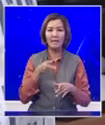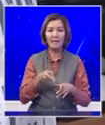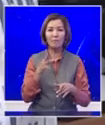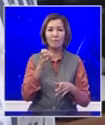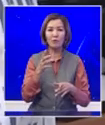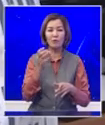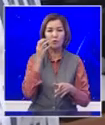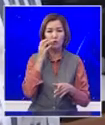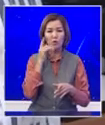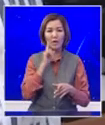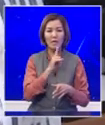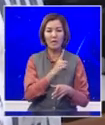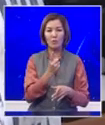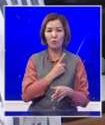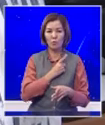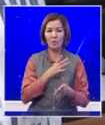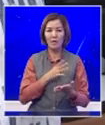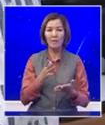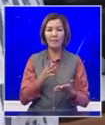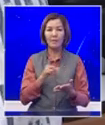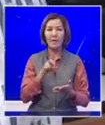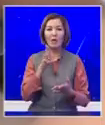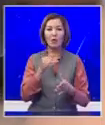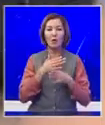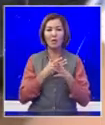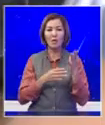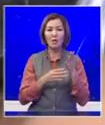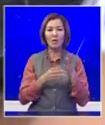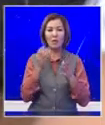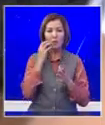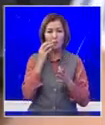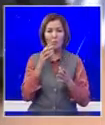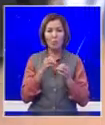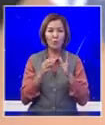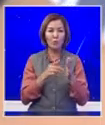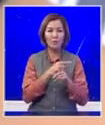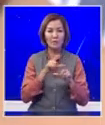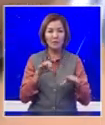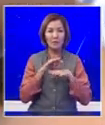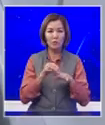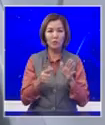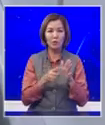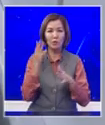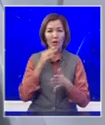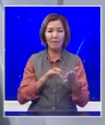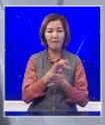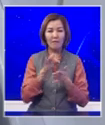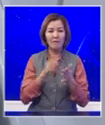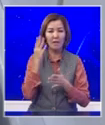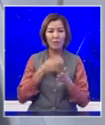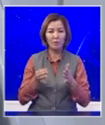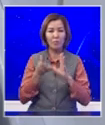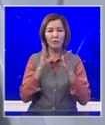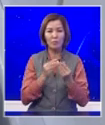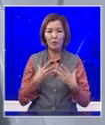тууды күтуде. Экстракорпоралды ұрықтандыру еліміздегі 19 клиникада жүргізіледі. Оның жетеуі Алматы қаласында. Алматы